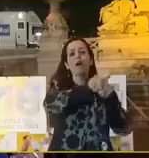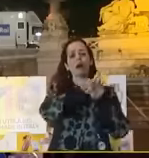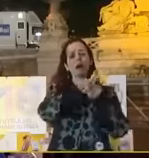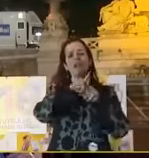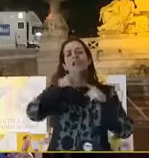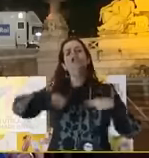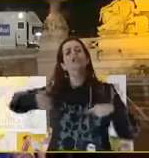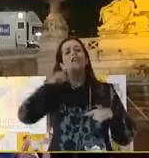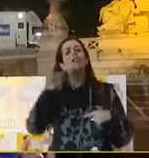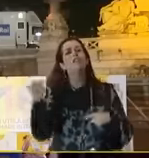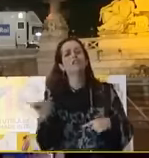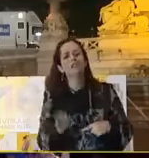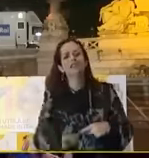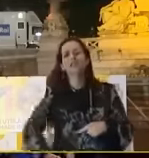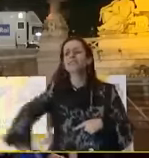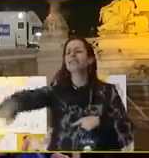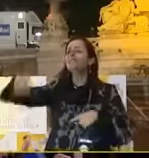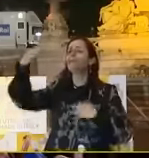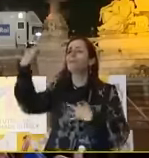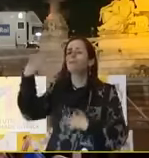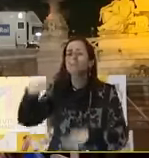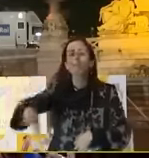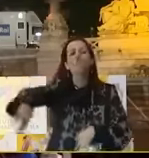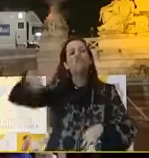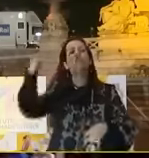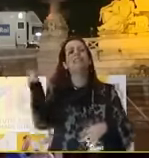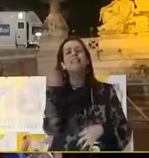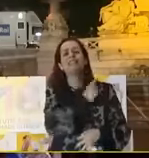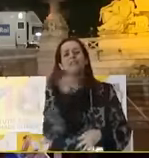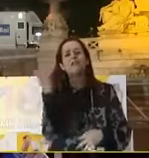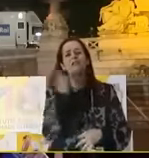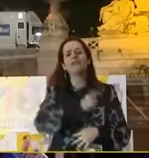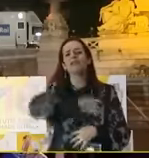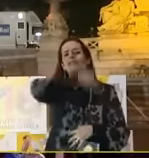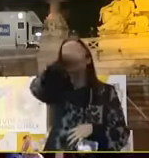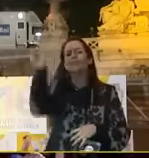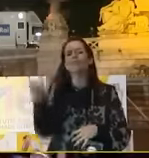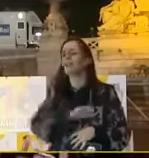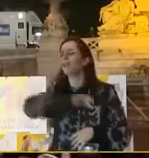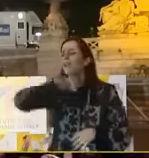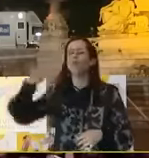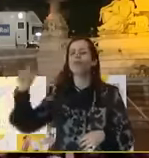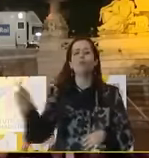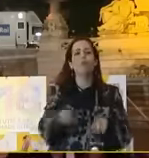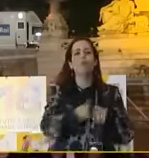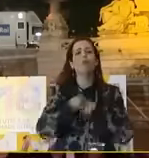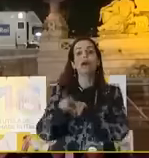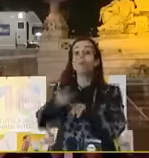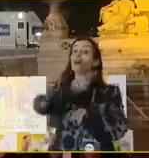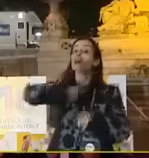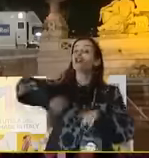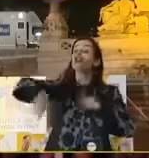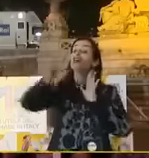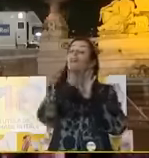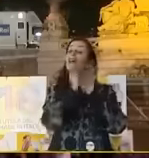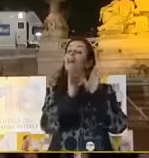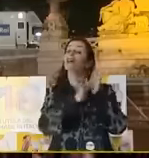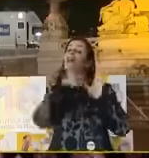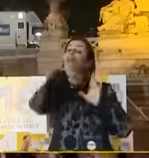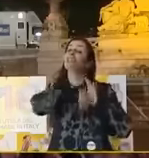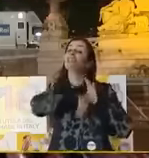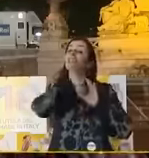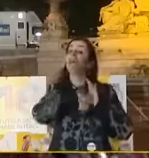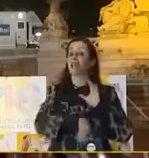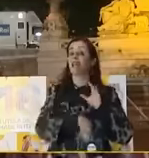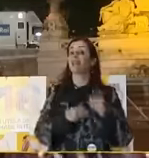vizi e i pregi e i difetti degli italiani. Tuttavia, abbiamo delle regole interne che riducono